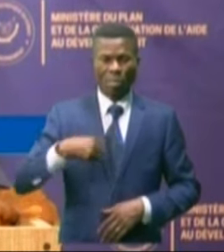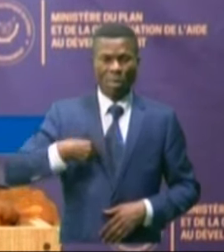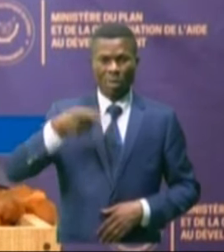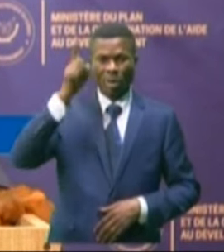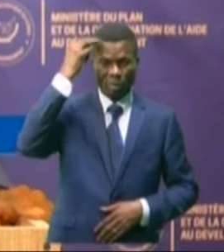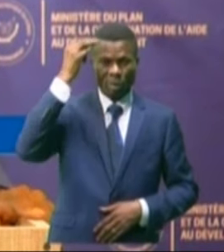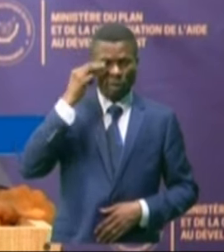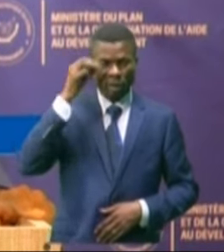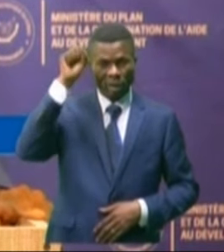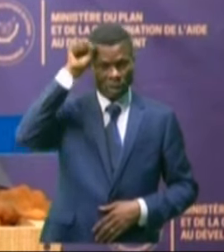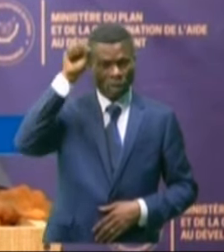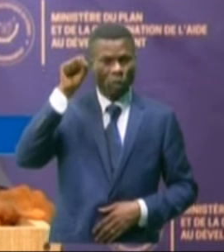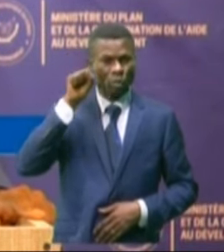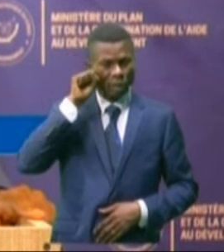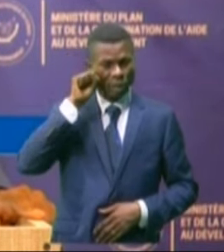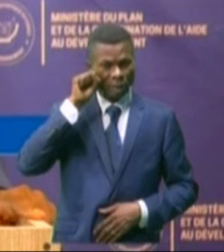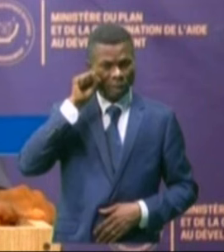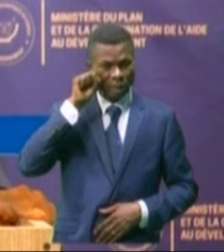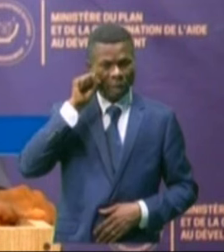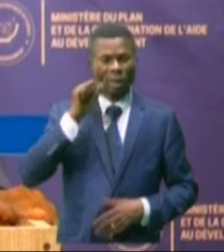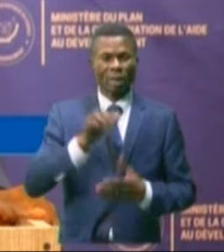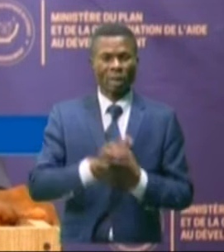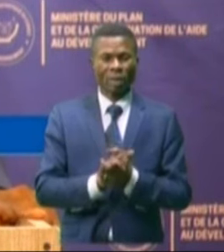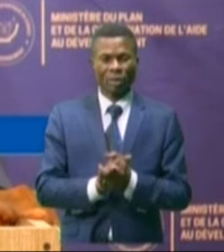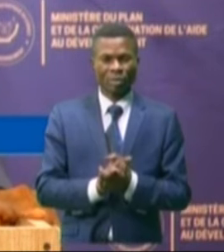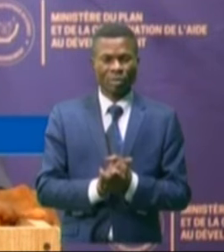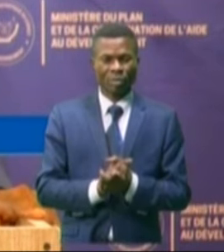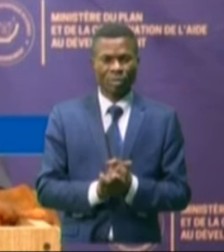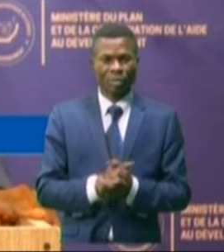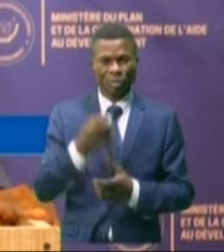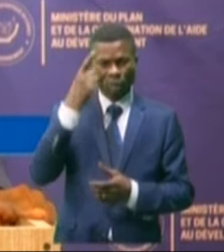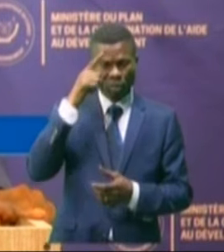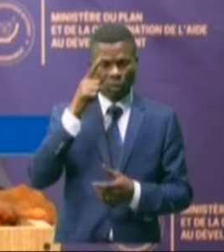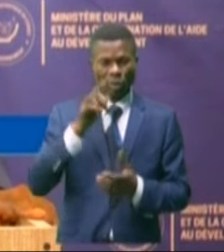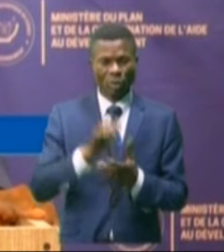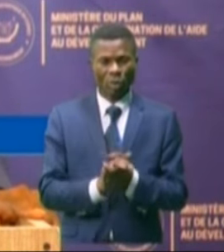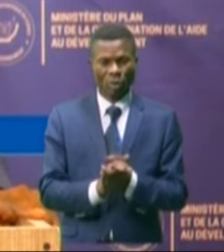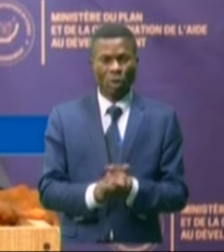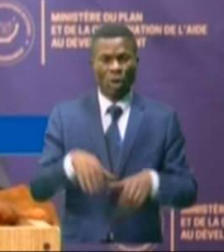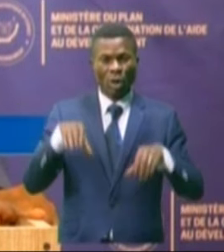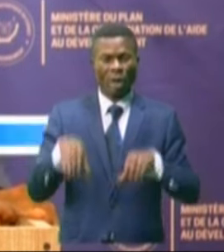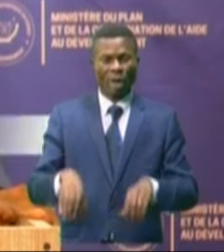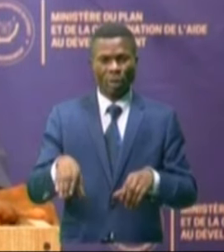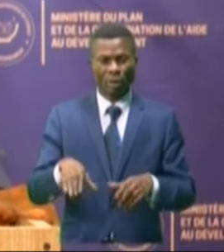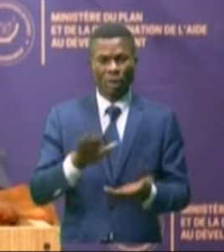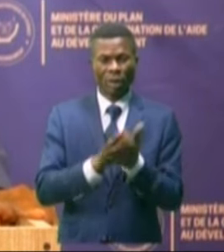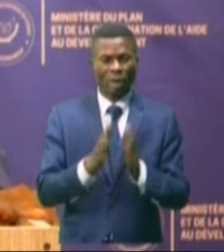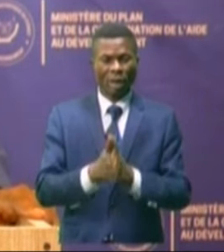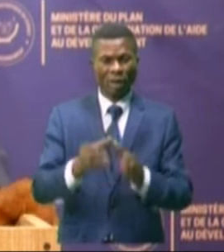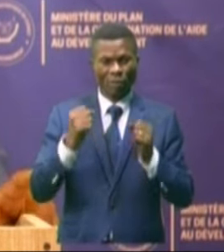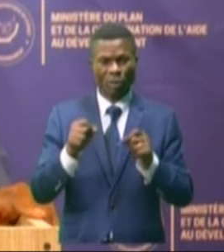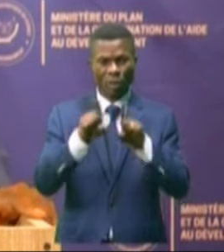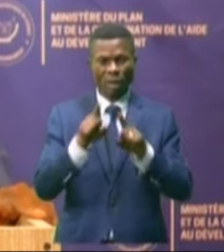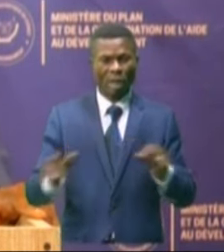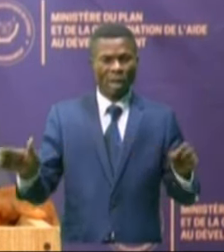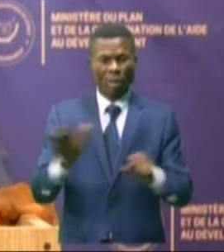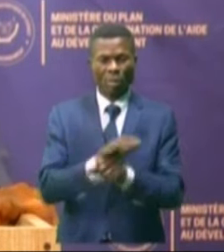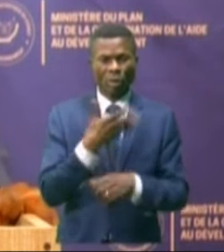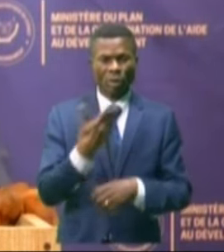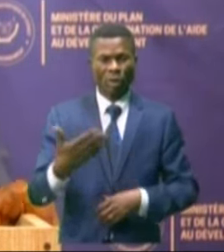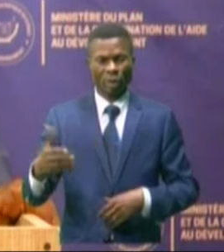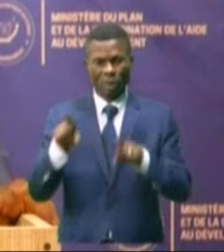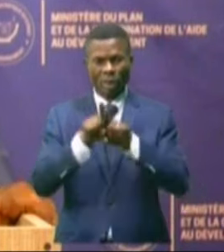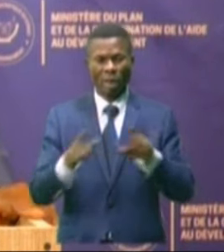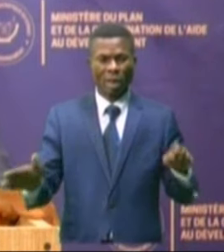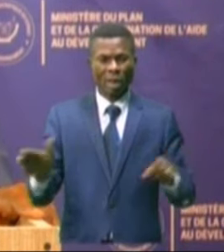Ministre Judith Suminwa Tuluka, pour l'avènement d'un Congo plus fort, plus prospère et